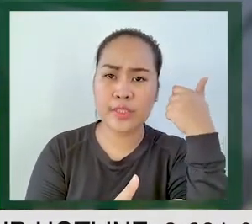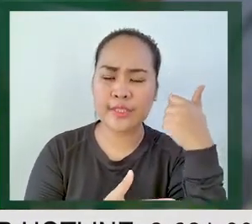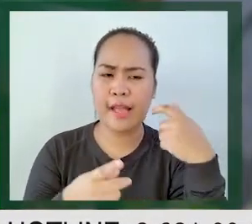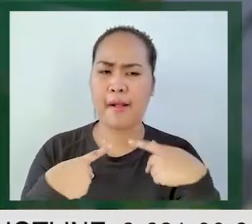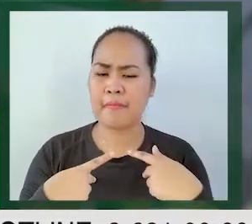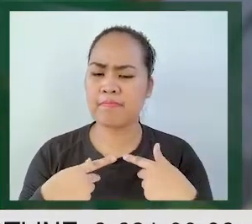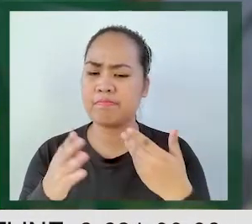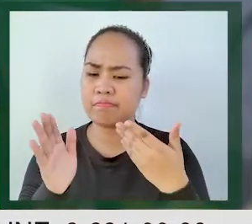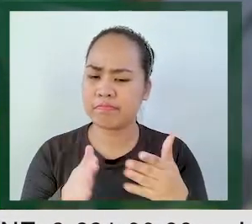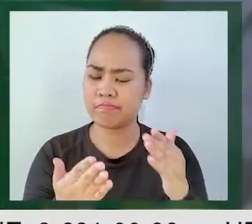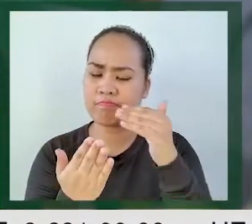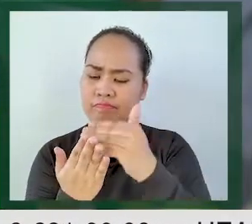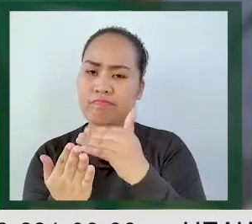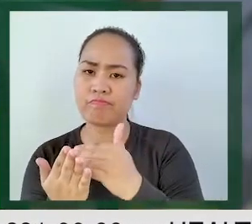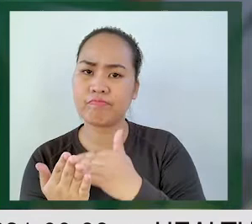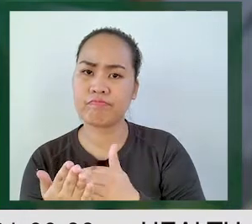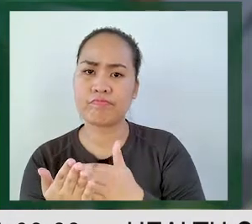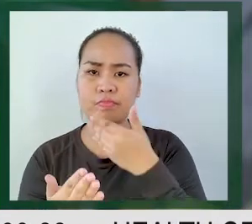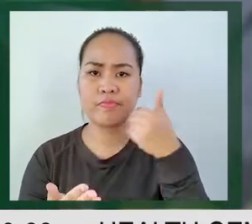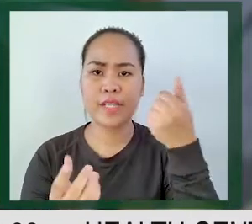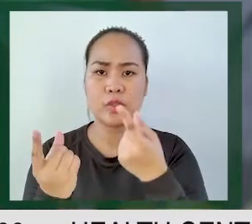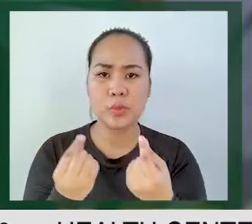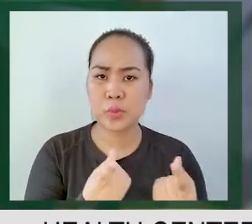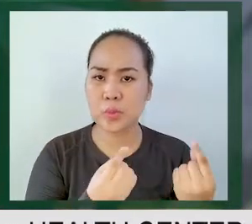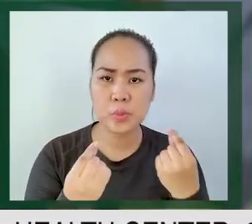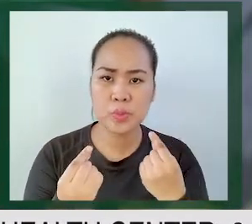mahawa ang kanilang pamilya. So